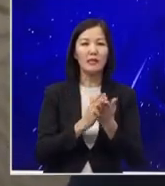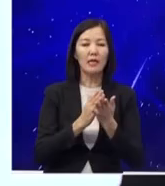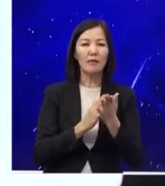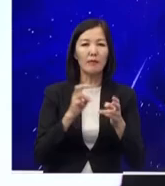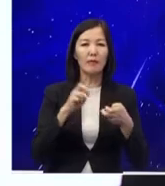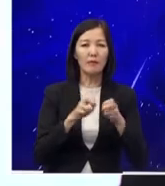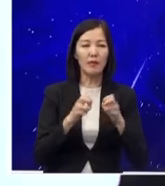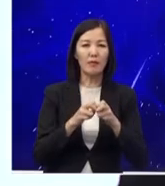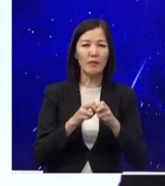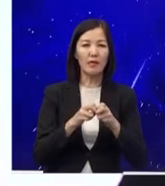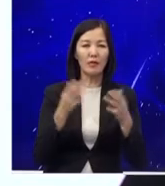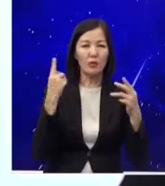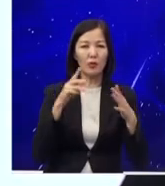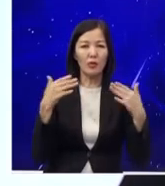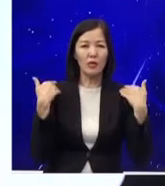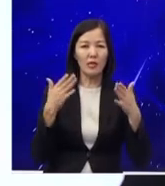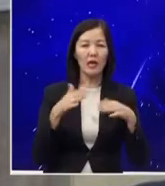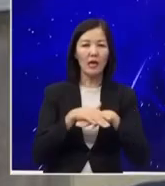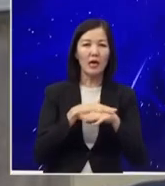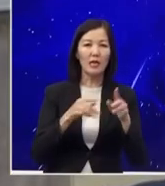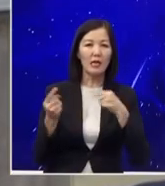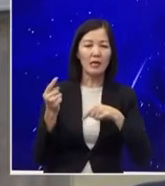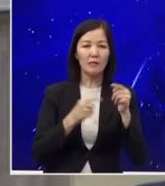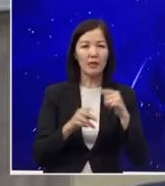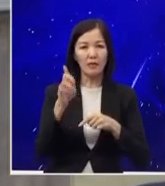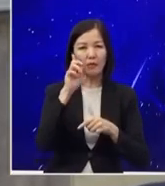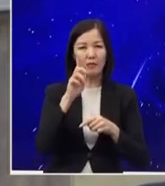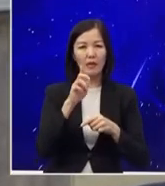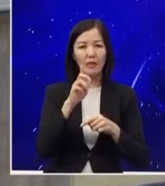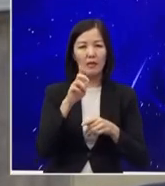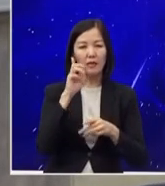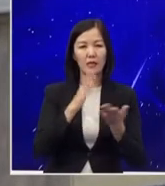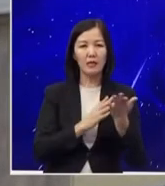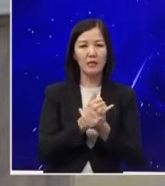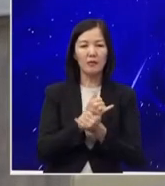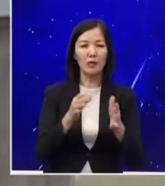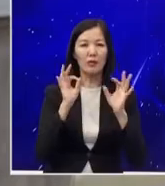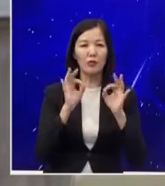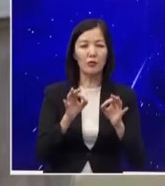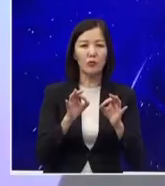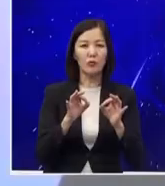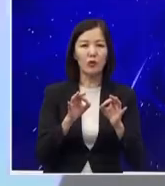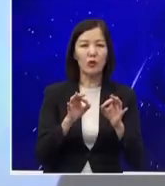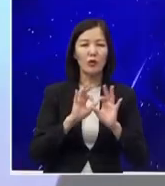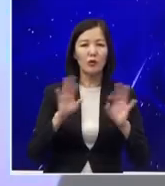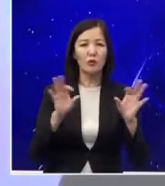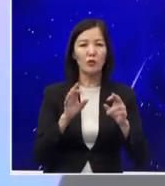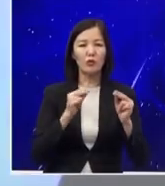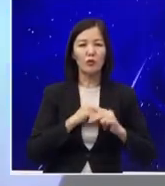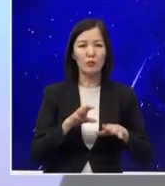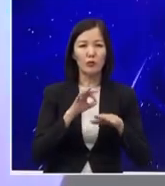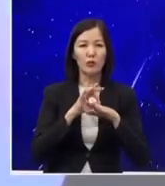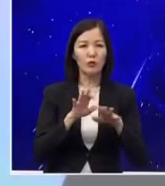Онда сала мамандары проблемаларды көтерді. Яғни халық пен кәсіпкерлерге мемлекет тарапынан мемлекеттік қызметті дұрыс